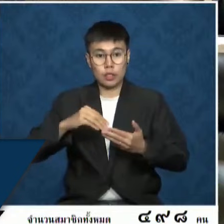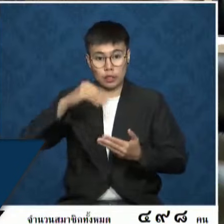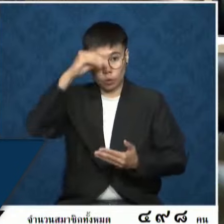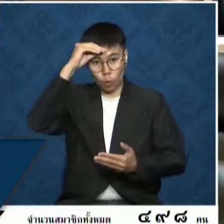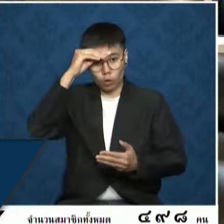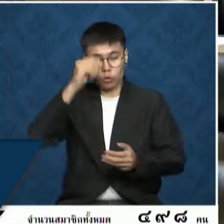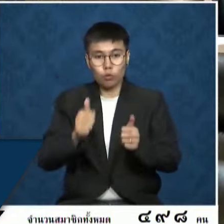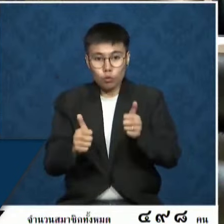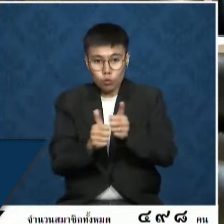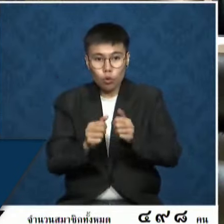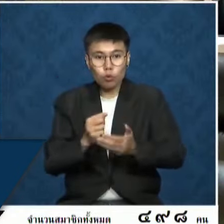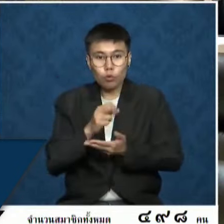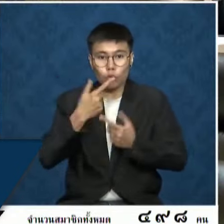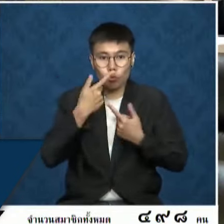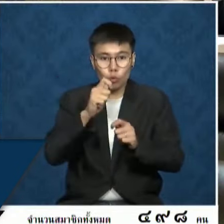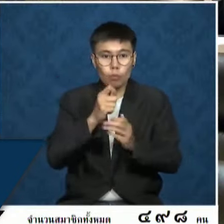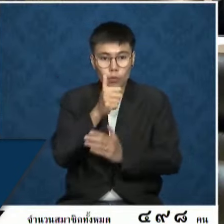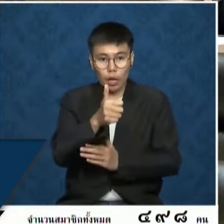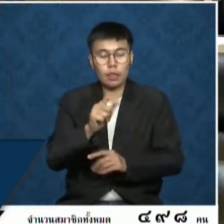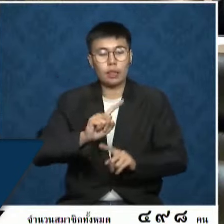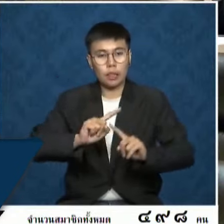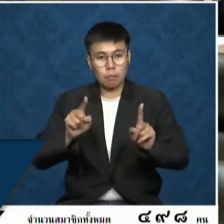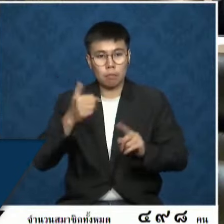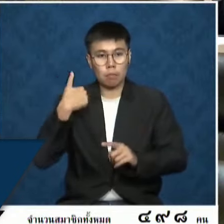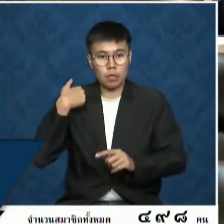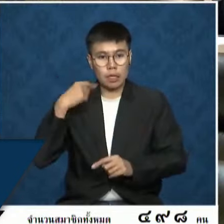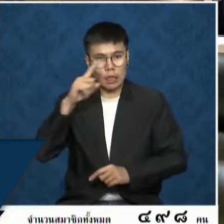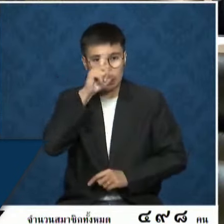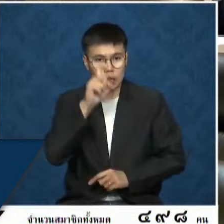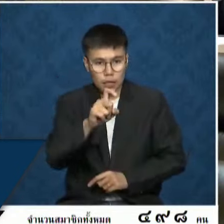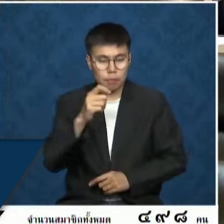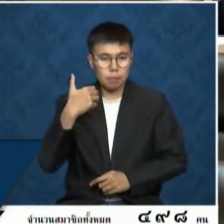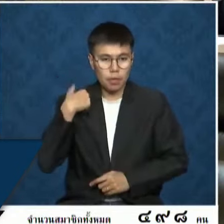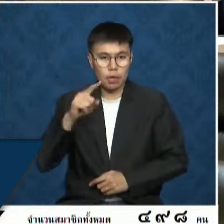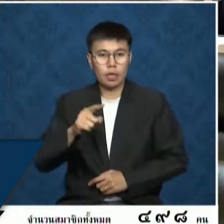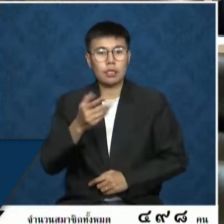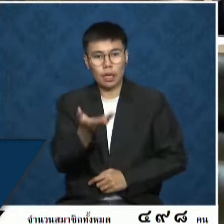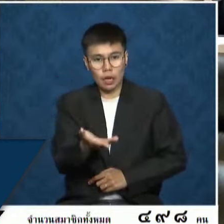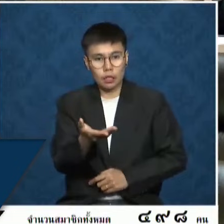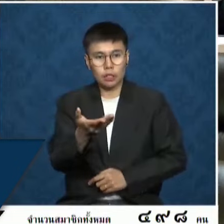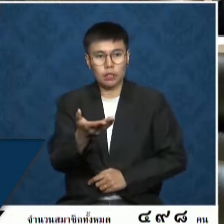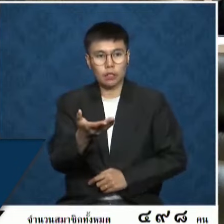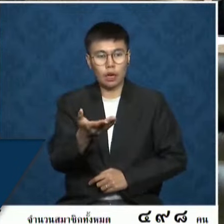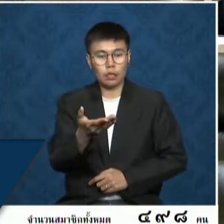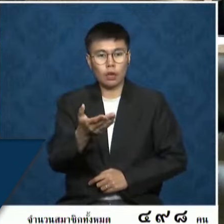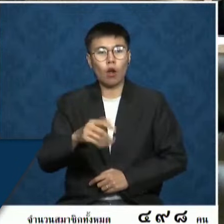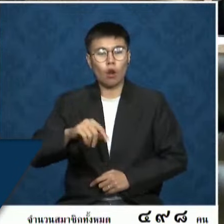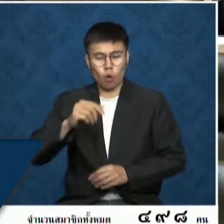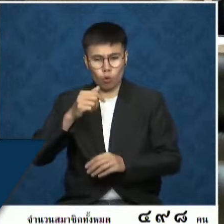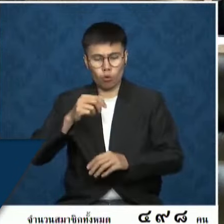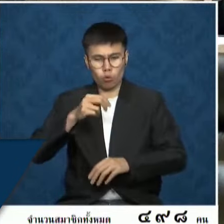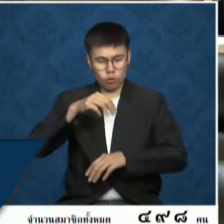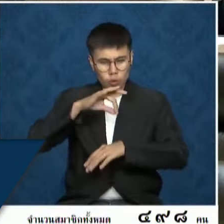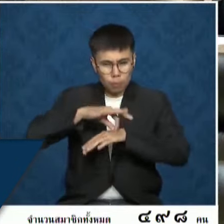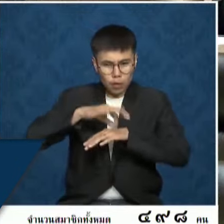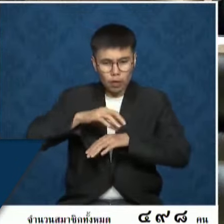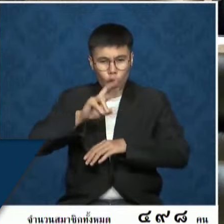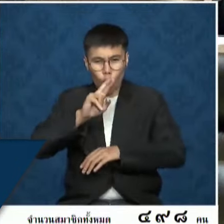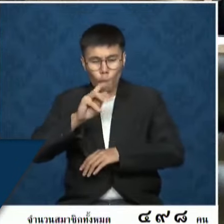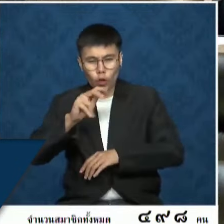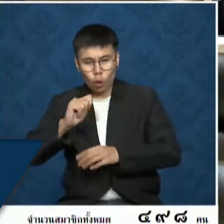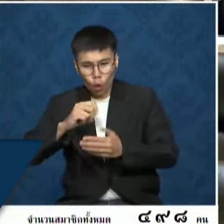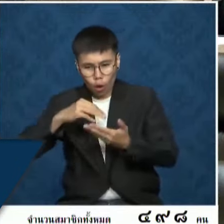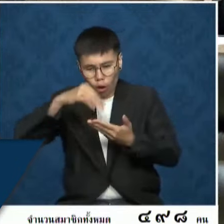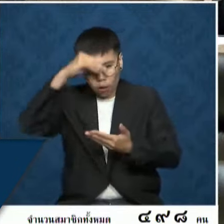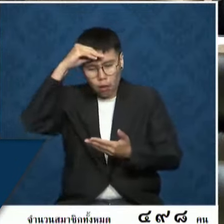พียงแต่ว่าอาจจะขอตั้งข้อสังเกตสักเล็กน้อยว่าท่านรัฐมนตรีว่าการท่านไม่ค่อยได้มายังสภาอันทรงเกียรตินี้เล